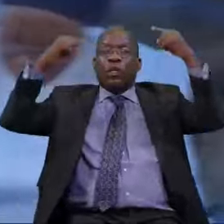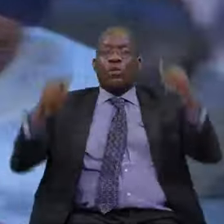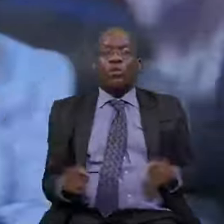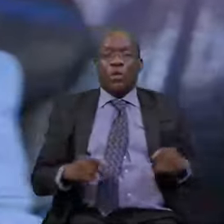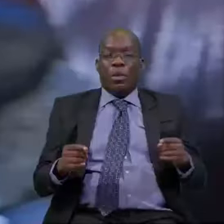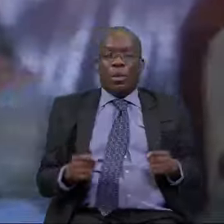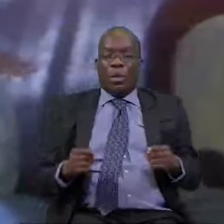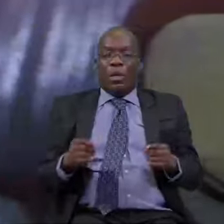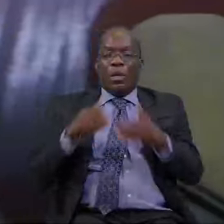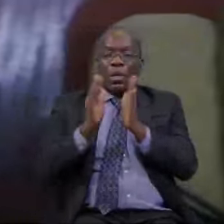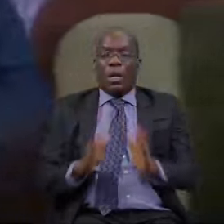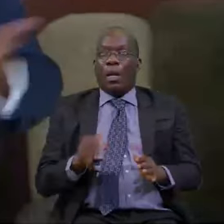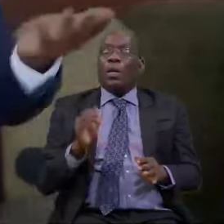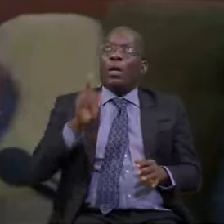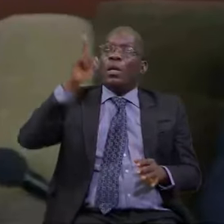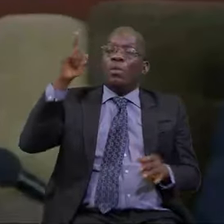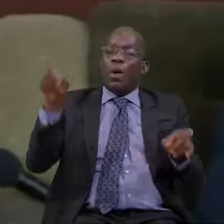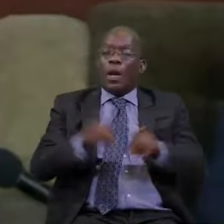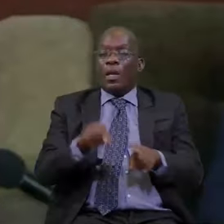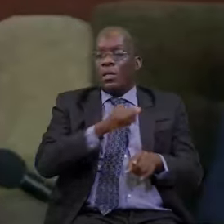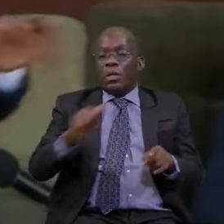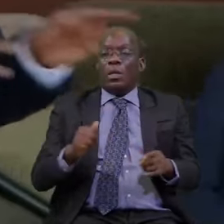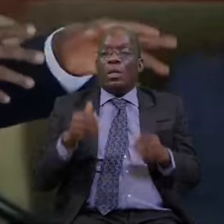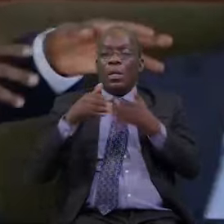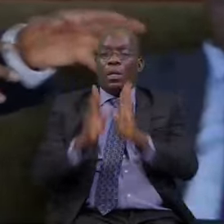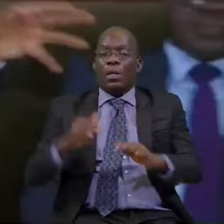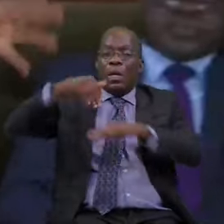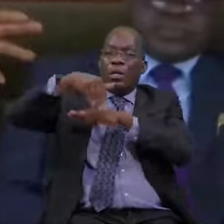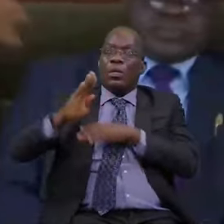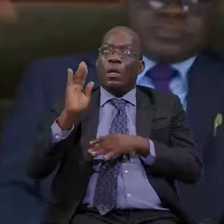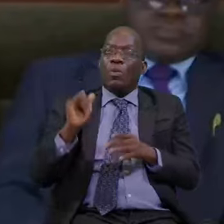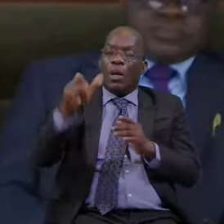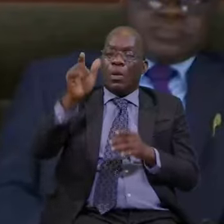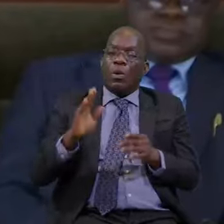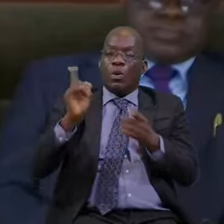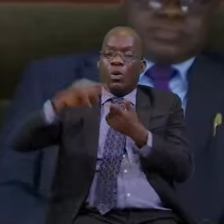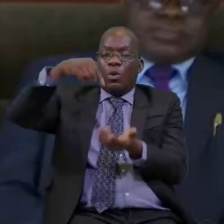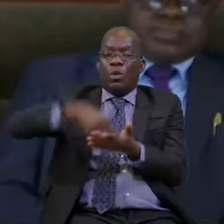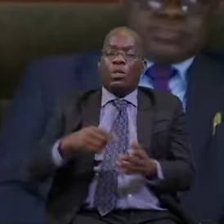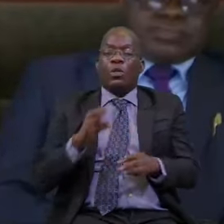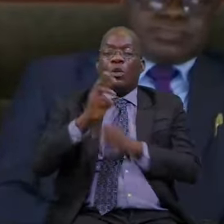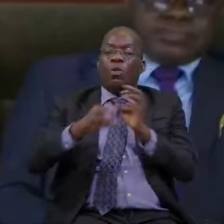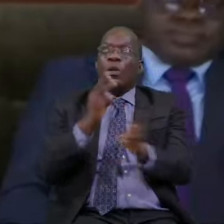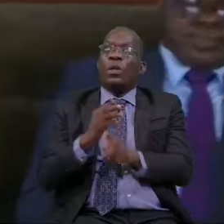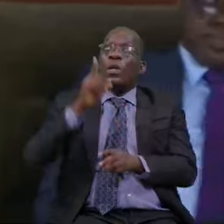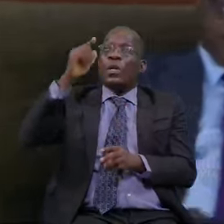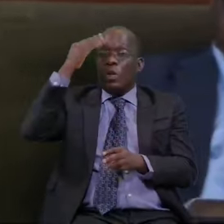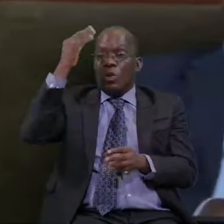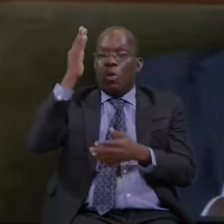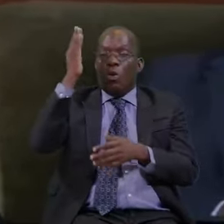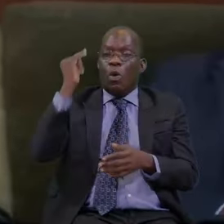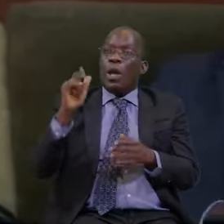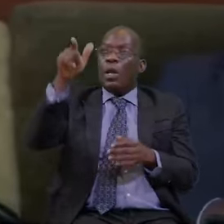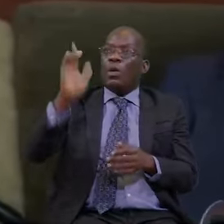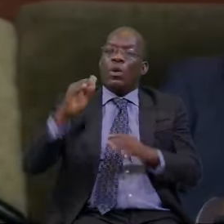de succès. Il est couronné de succès. Il est le dirigeant envoyé de Dieu. dans ce monde. Il savait le pourquoi Dieu l'a